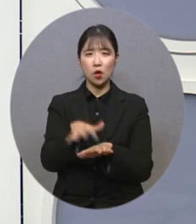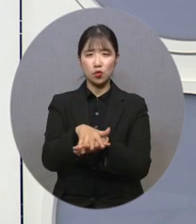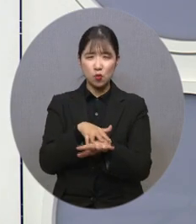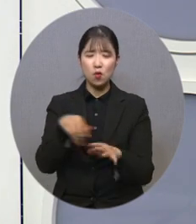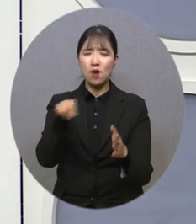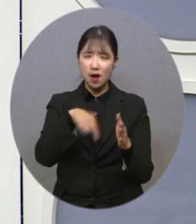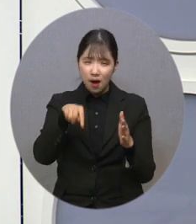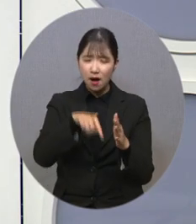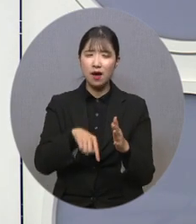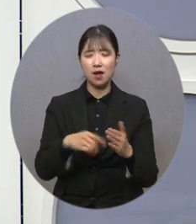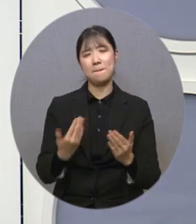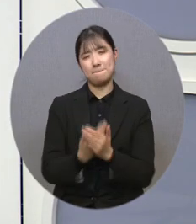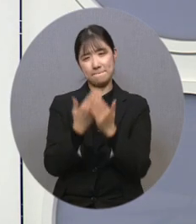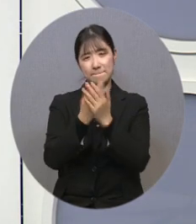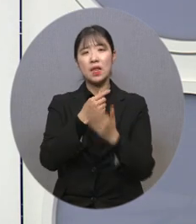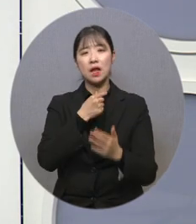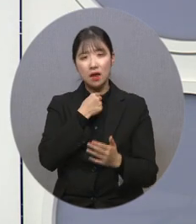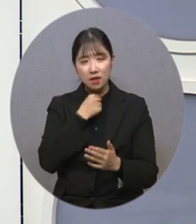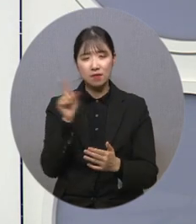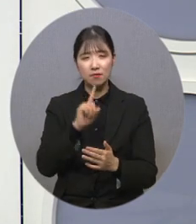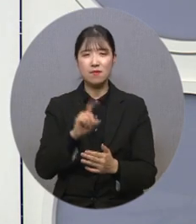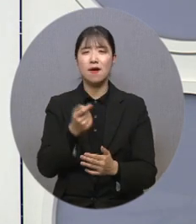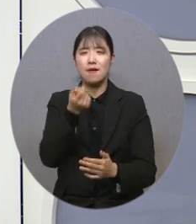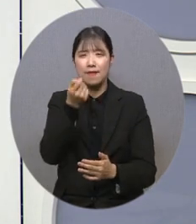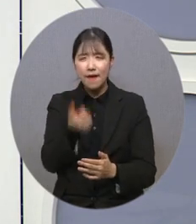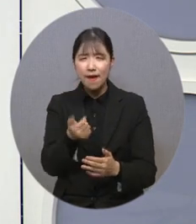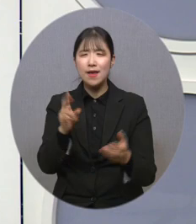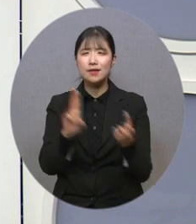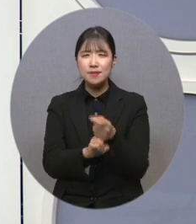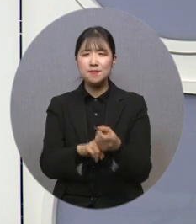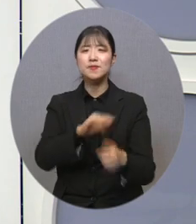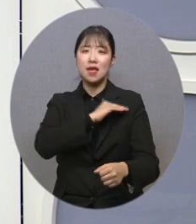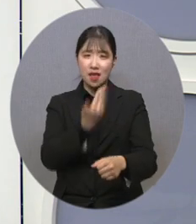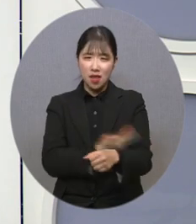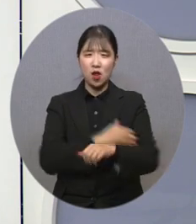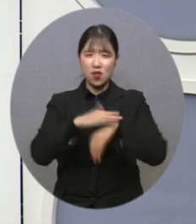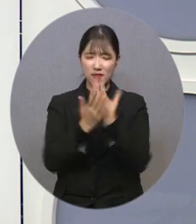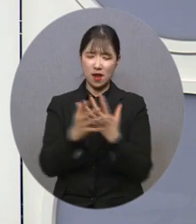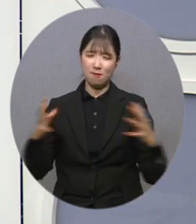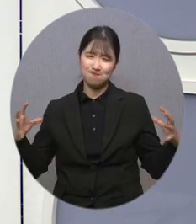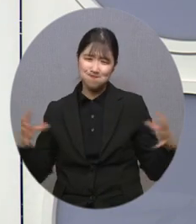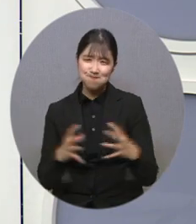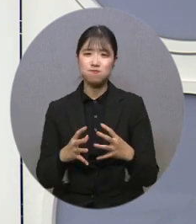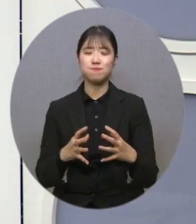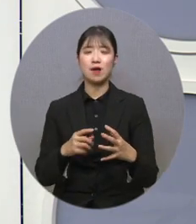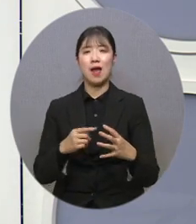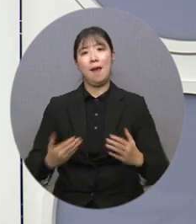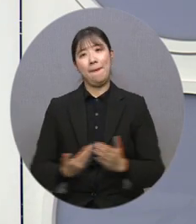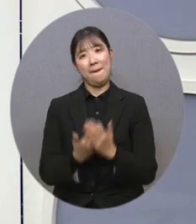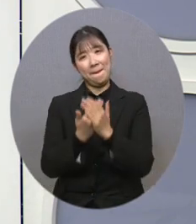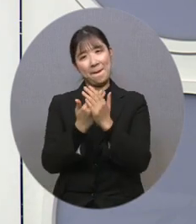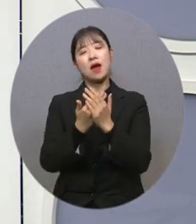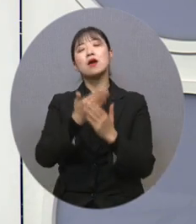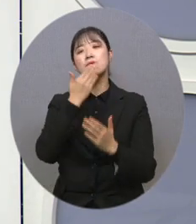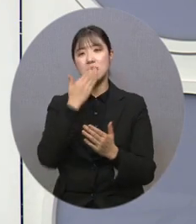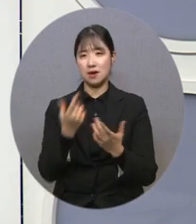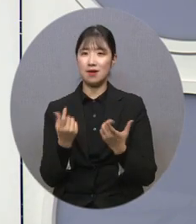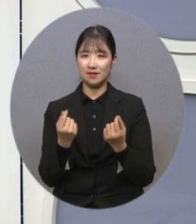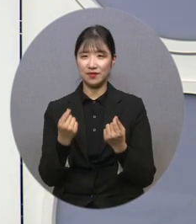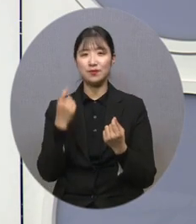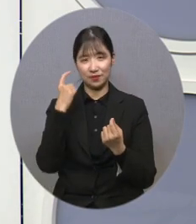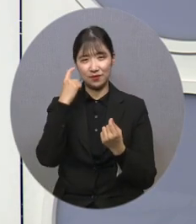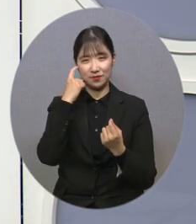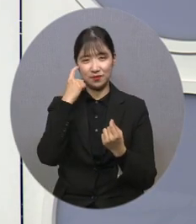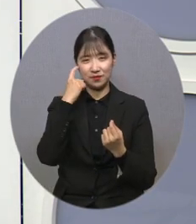조직이든 커나가기 위해서는 작은 잠재력이라도 끌어모아서 시너지 효과를 내면 그 조직은 발전한다